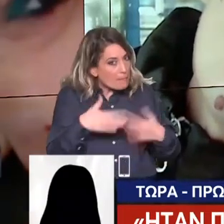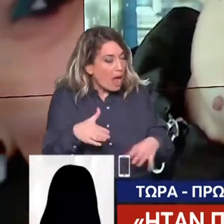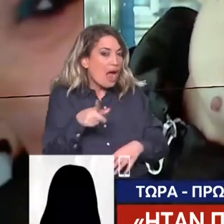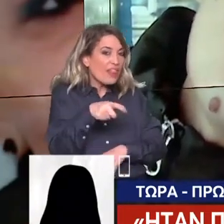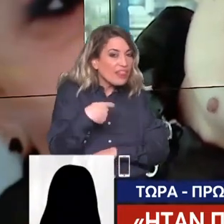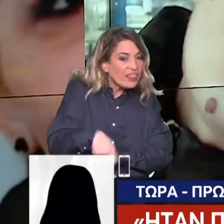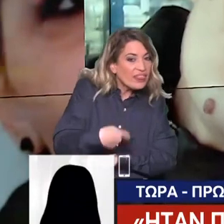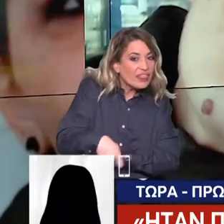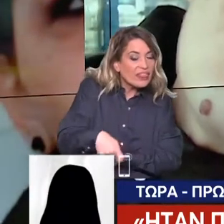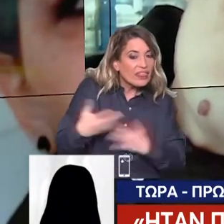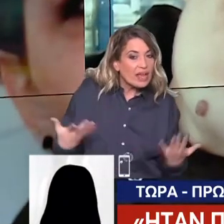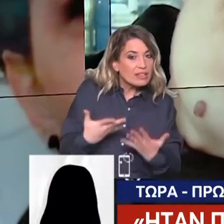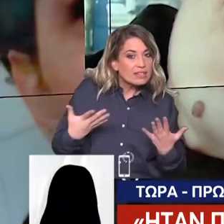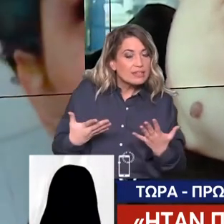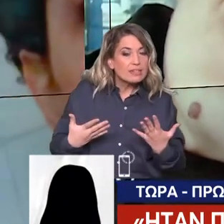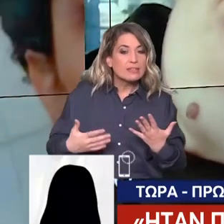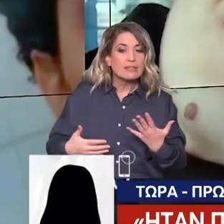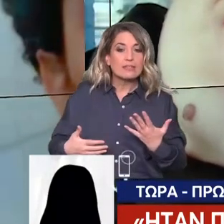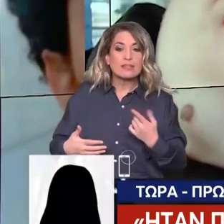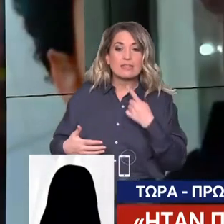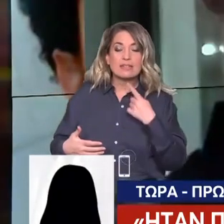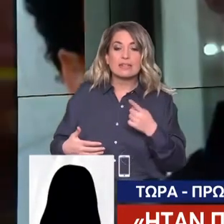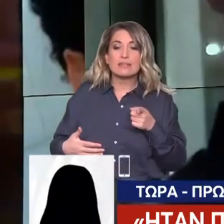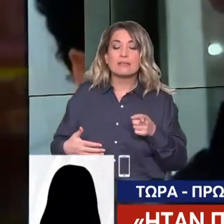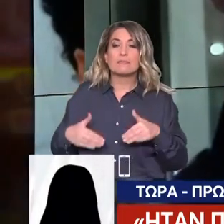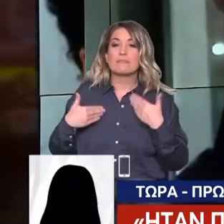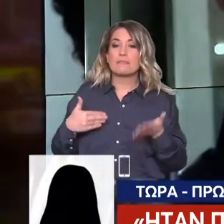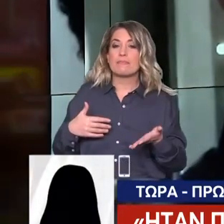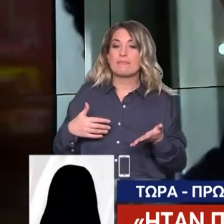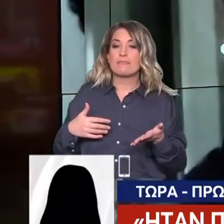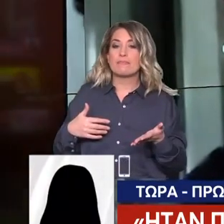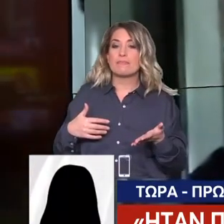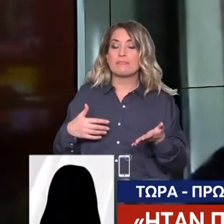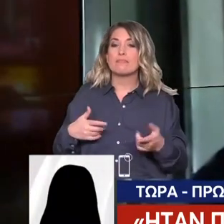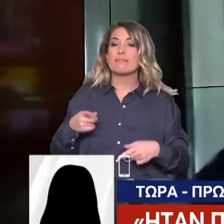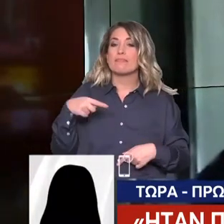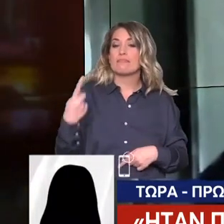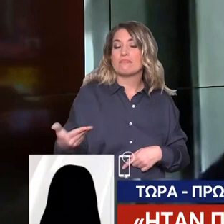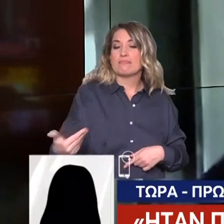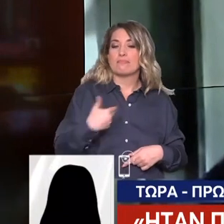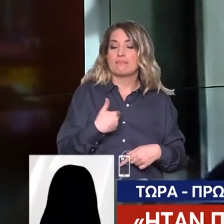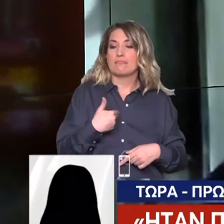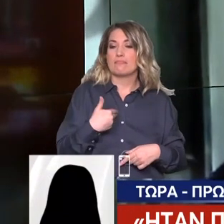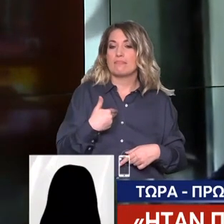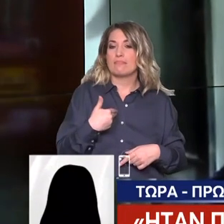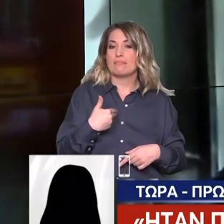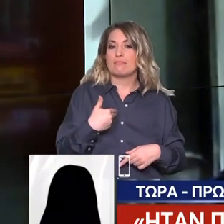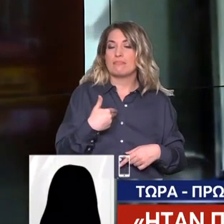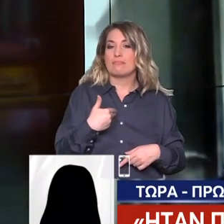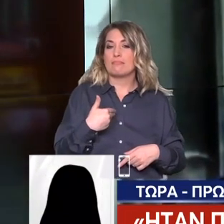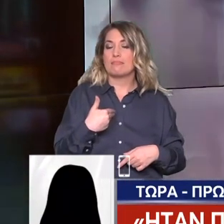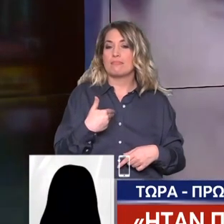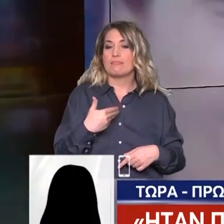έστω. Εν ηρήμην. Μετά είχε έρθει ένα χαρτί σε μένα, ναι, τότε με την ενδοκολιακή